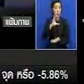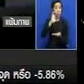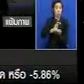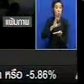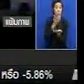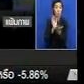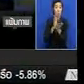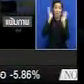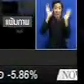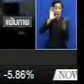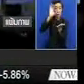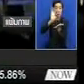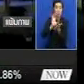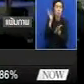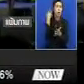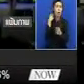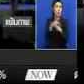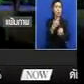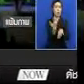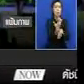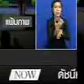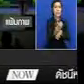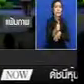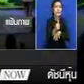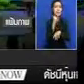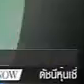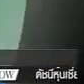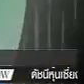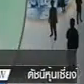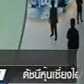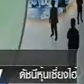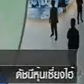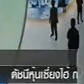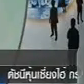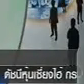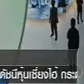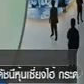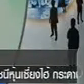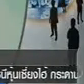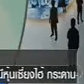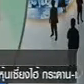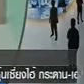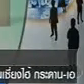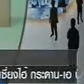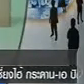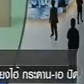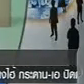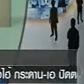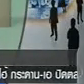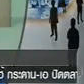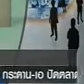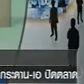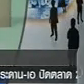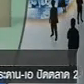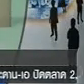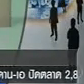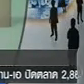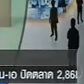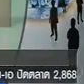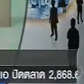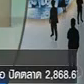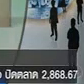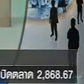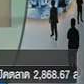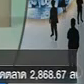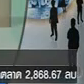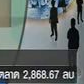อยู่ที่6ช่องอนาล็อกเดิมซะเยอะครับก็กระจายมาสู่ทีวีดิจิตอลมากยิ่งขึ้นอย่างถ้าไปดูมูลค่าโฆษณาทีวีดิจิ